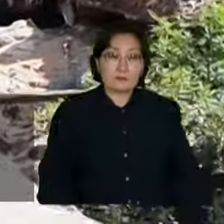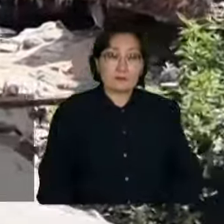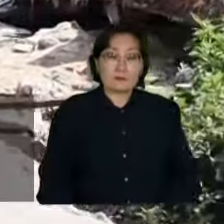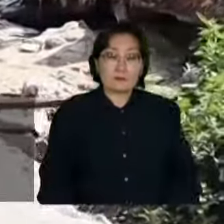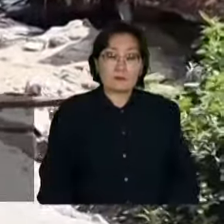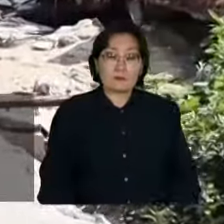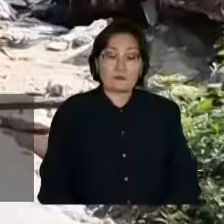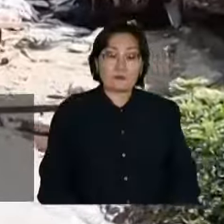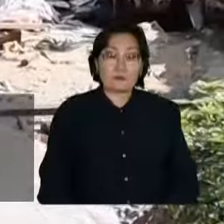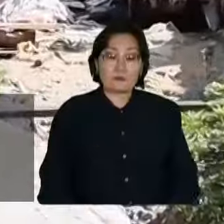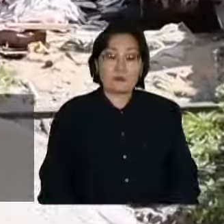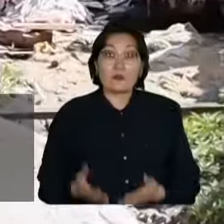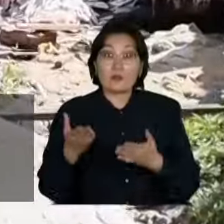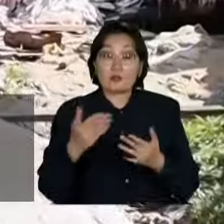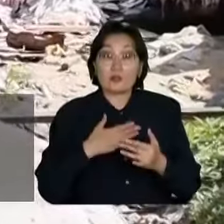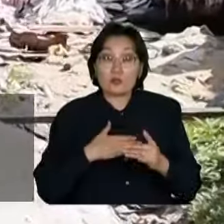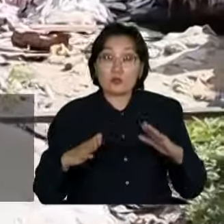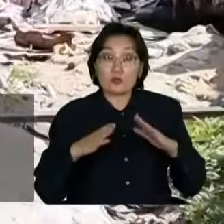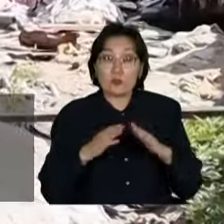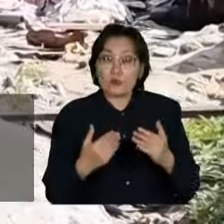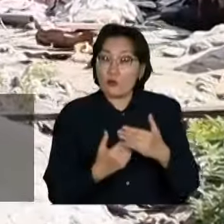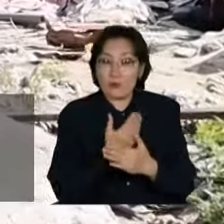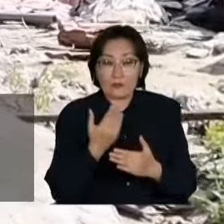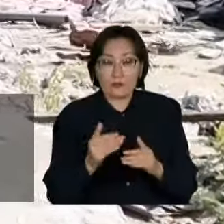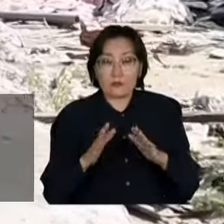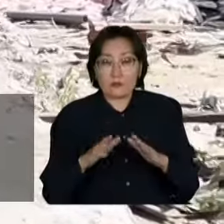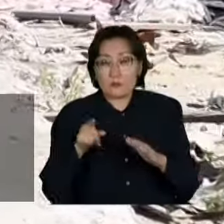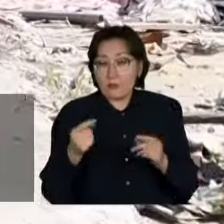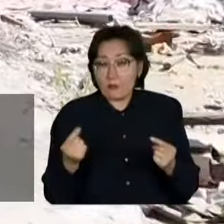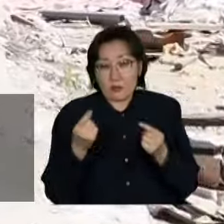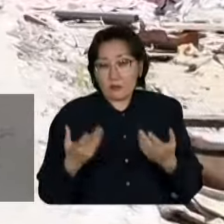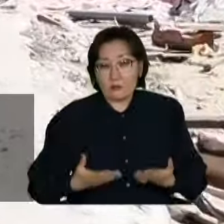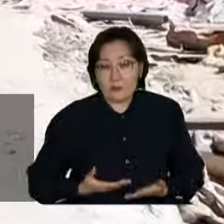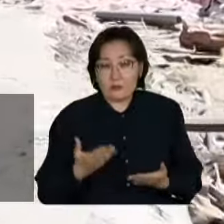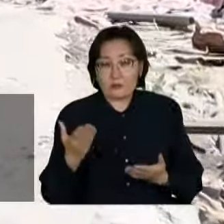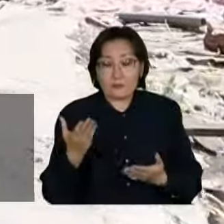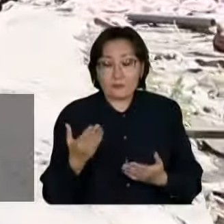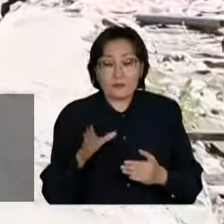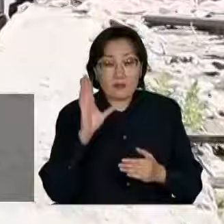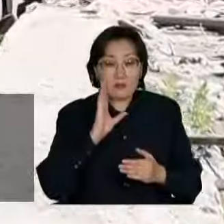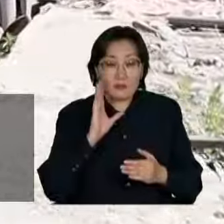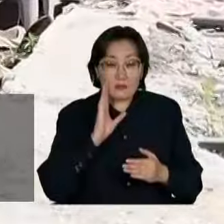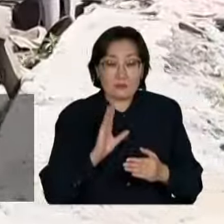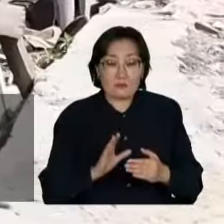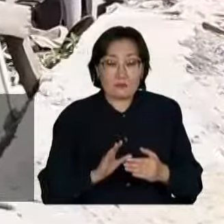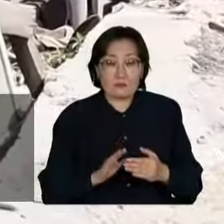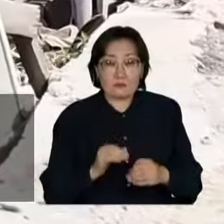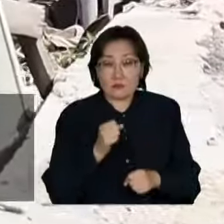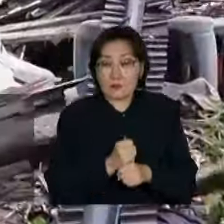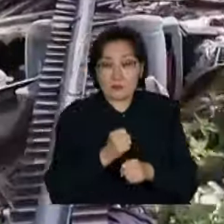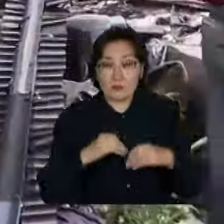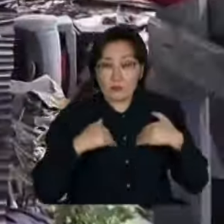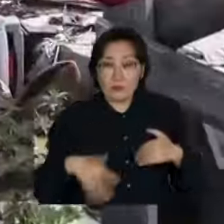Вот наш дом новый. Совершенно толком мы не пожили. Вода наделала горе нам